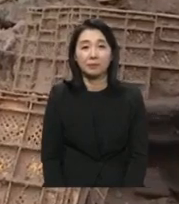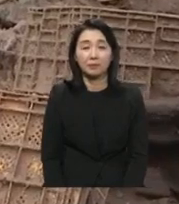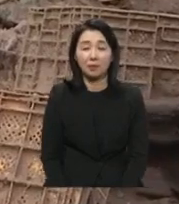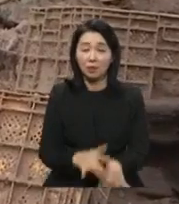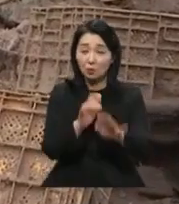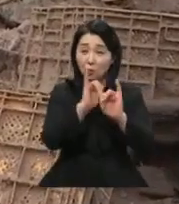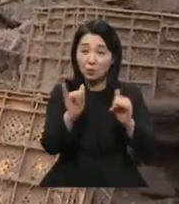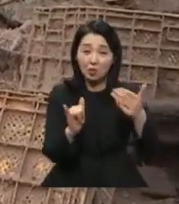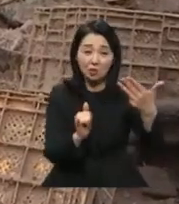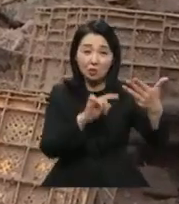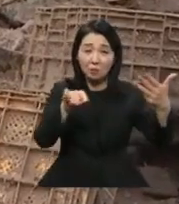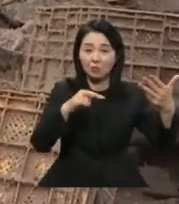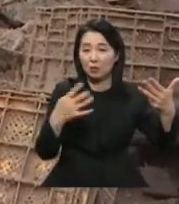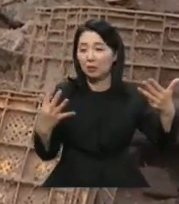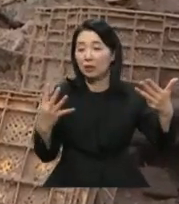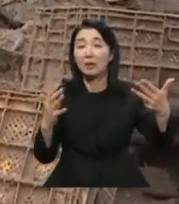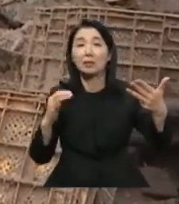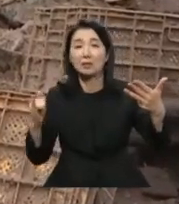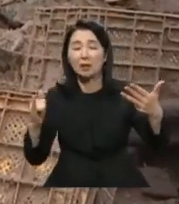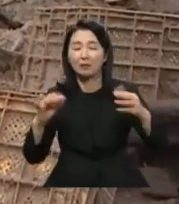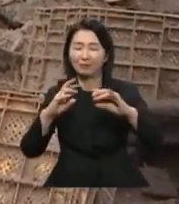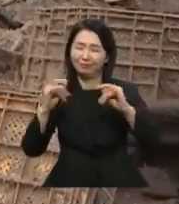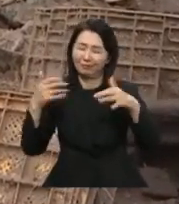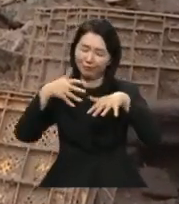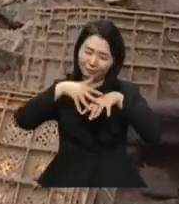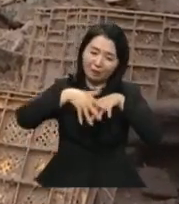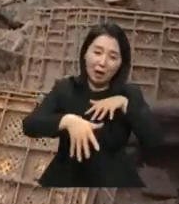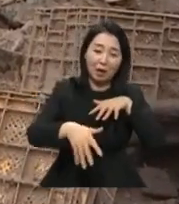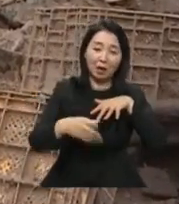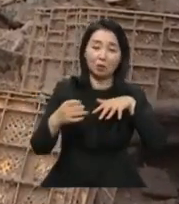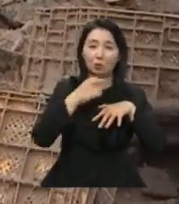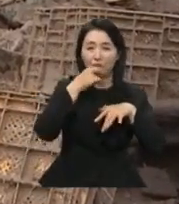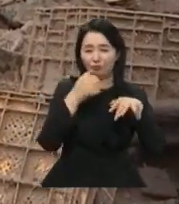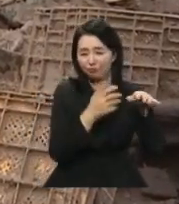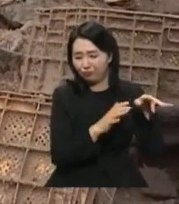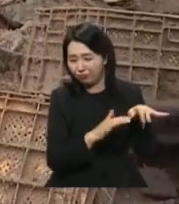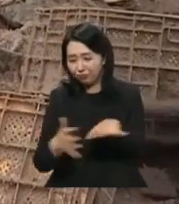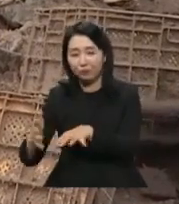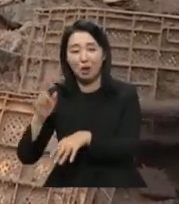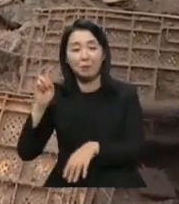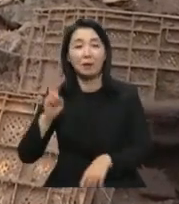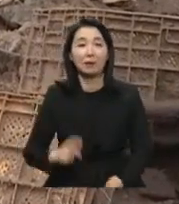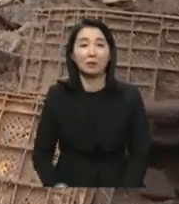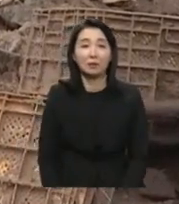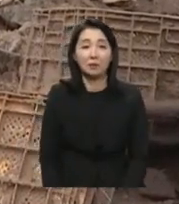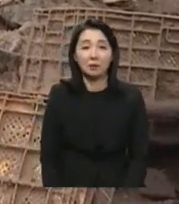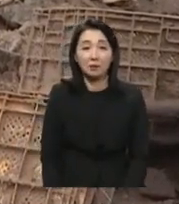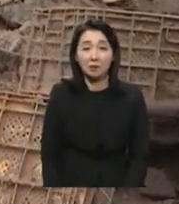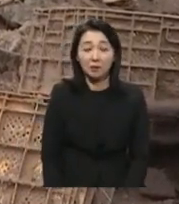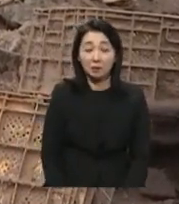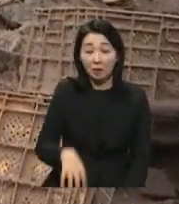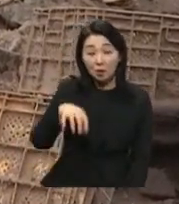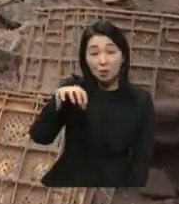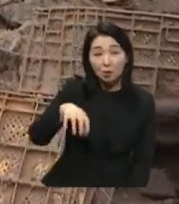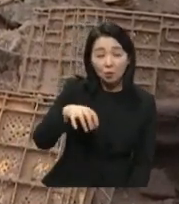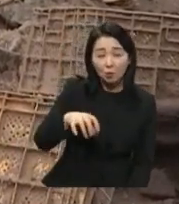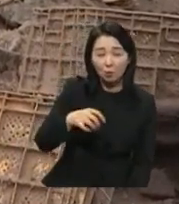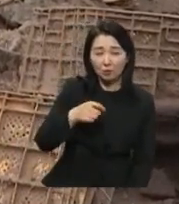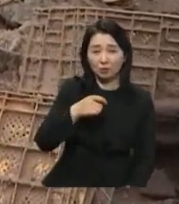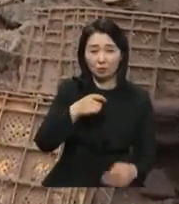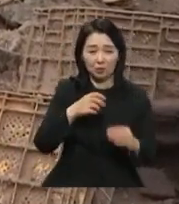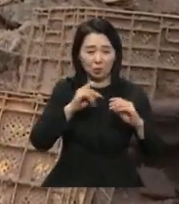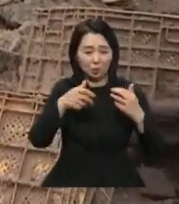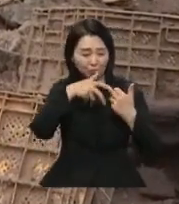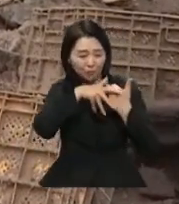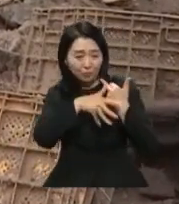실종자 8명 중에 4명은 토사가 유출되면서 또 4명은 물에 휩쓸린 걸로 보고 있습니다 이곳 진평리는 토사 유출로